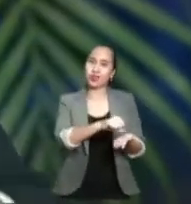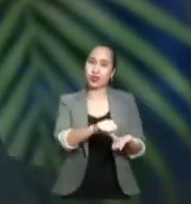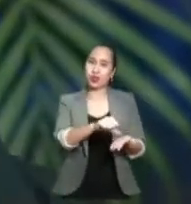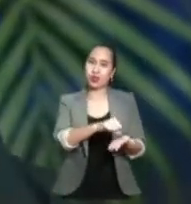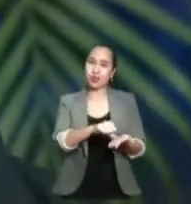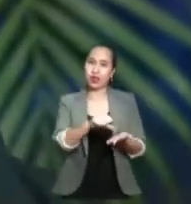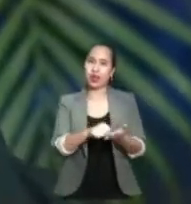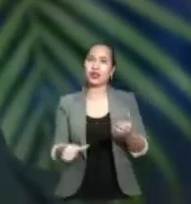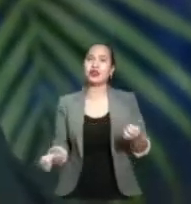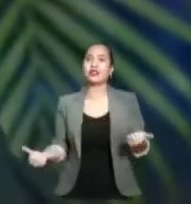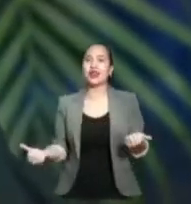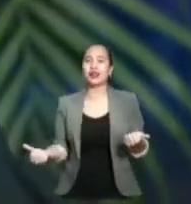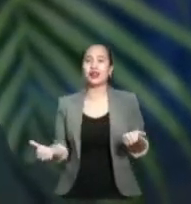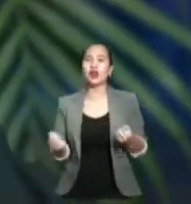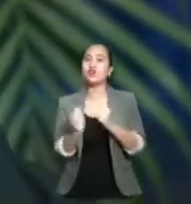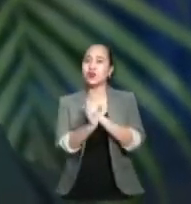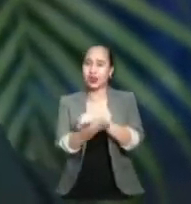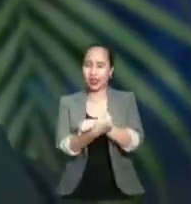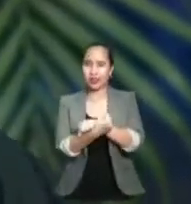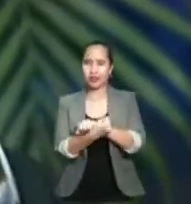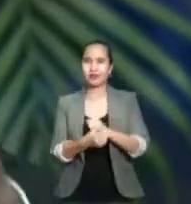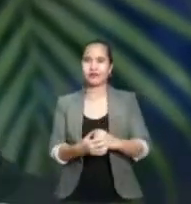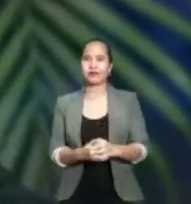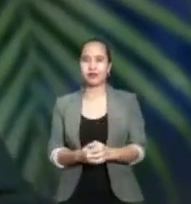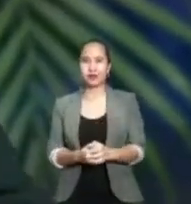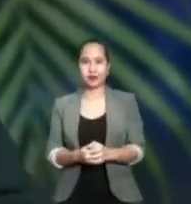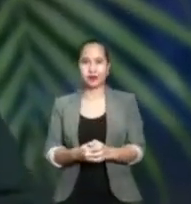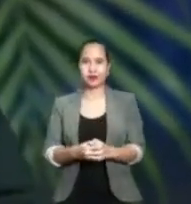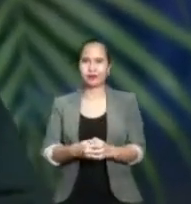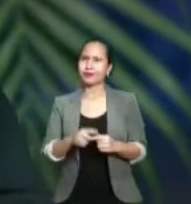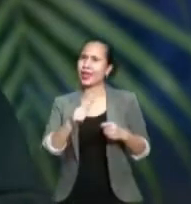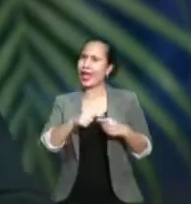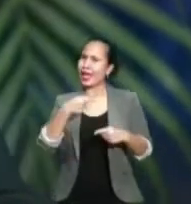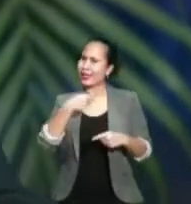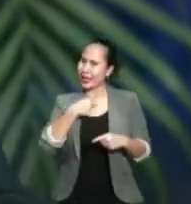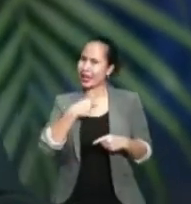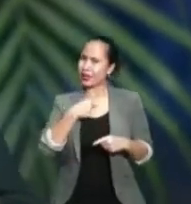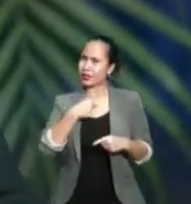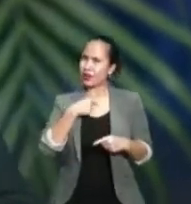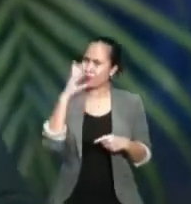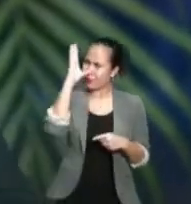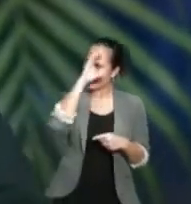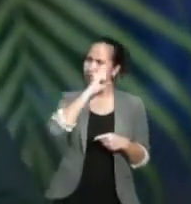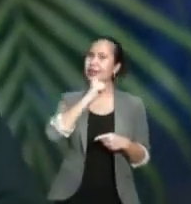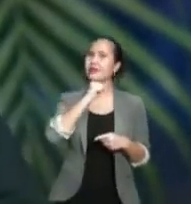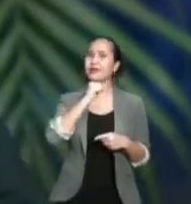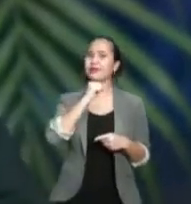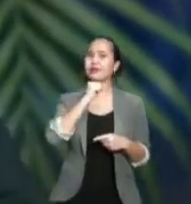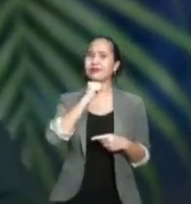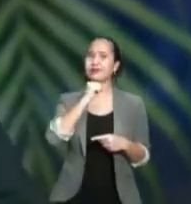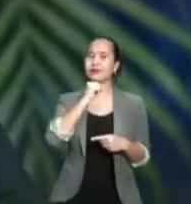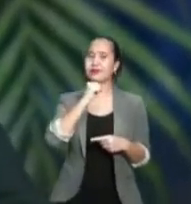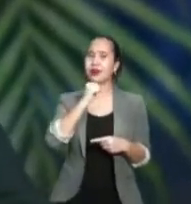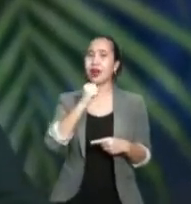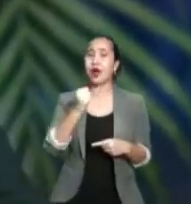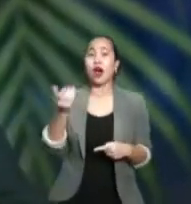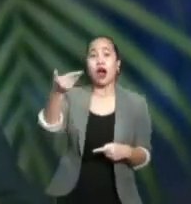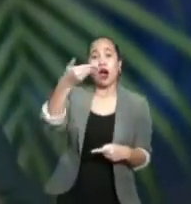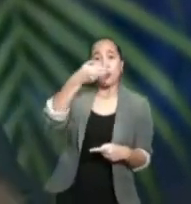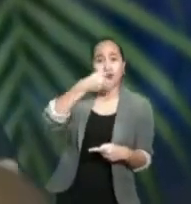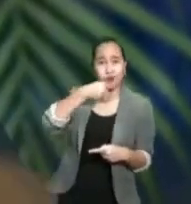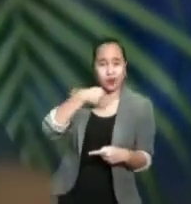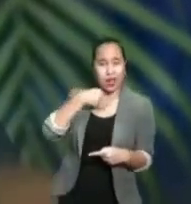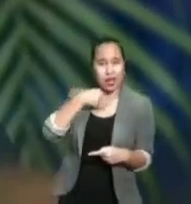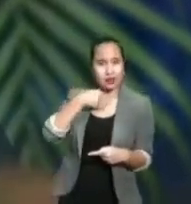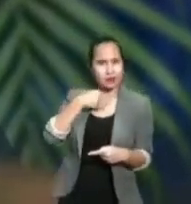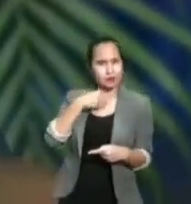belast. En ik heb ook begrepen dat gevraagd is om naar